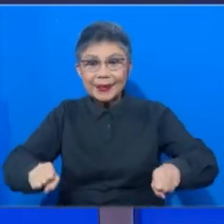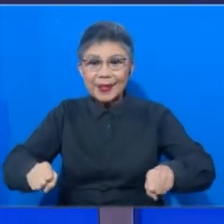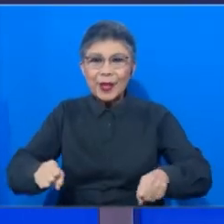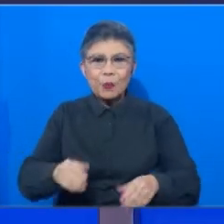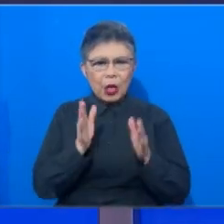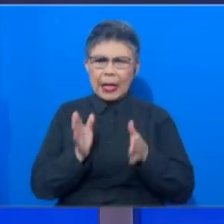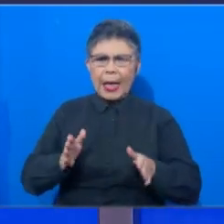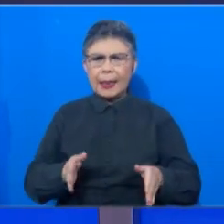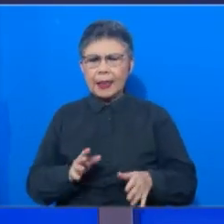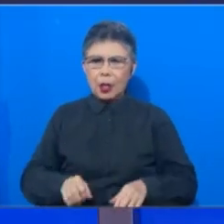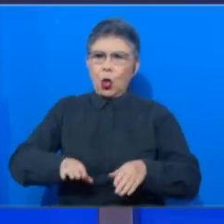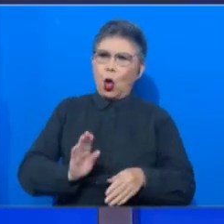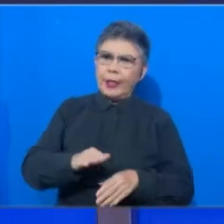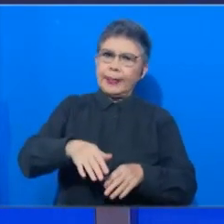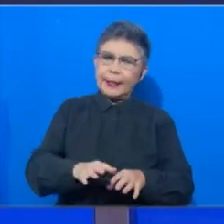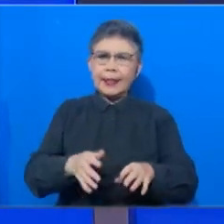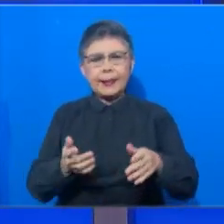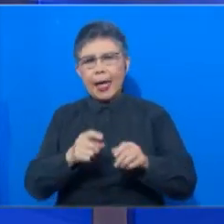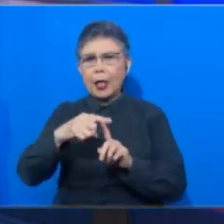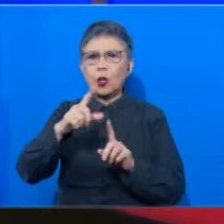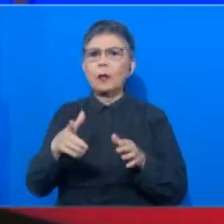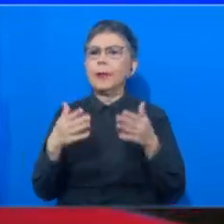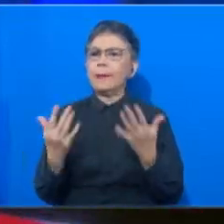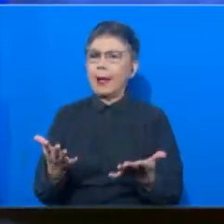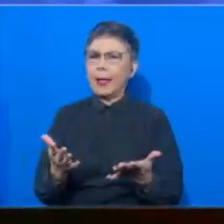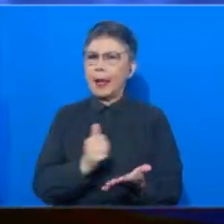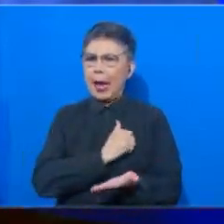kondisi kelayakan dari jalan tol.